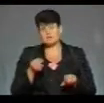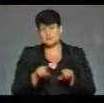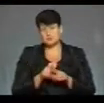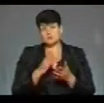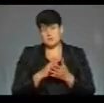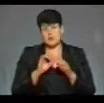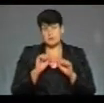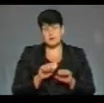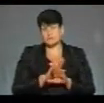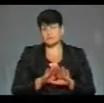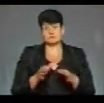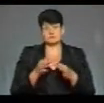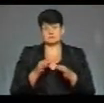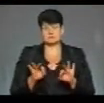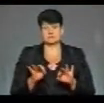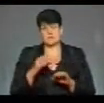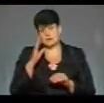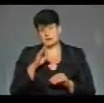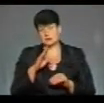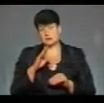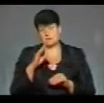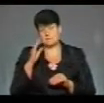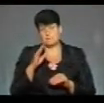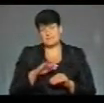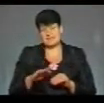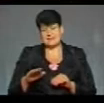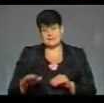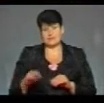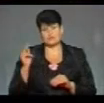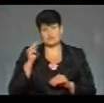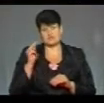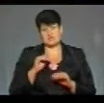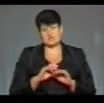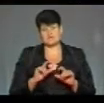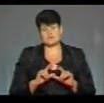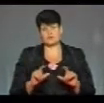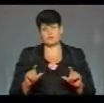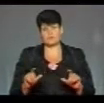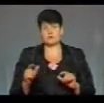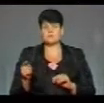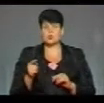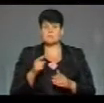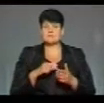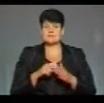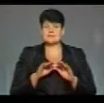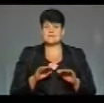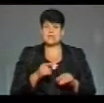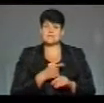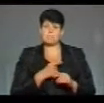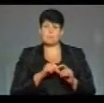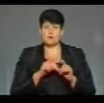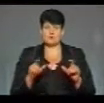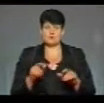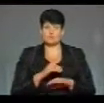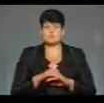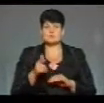не допускати таких дітей до навчання в дитячому садочку. У Тернопільській міській дитячій поліклініці на